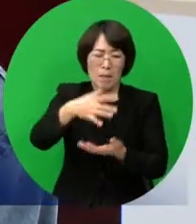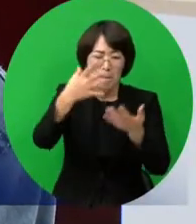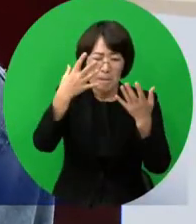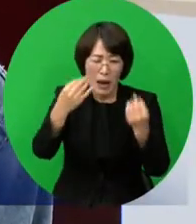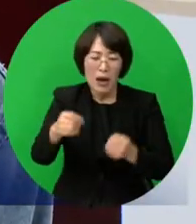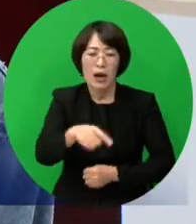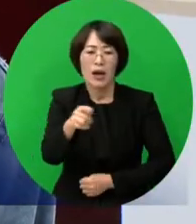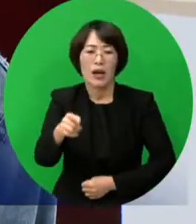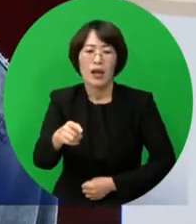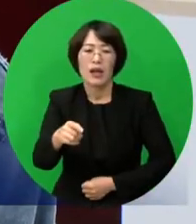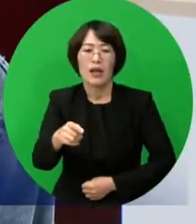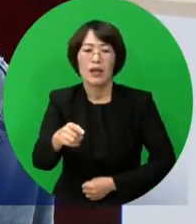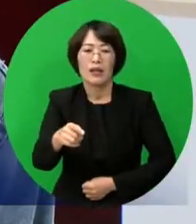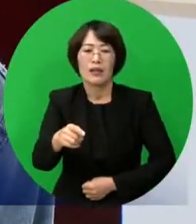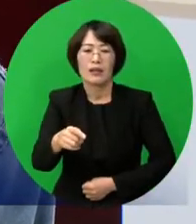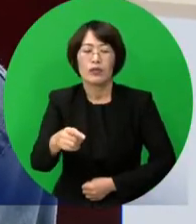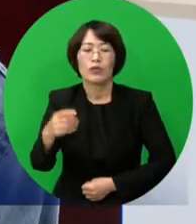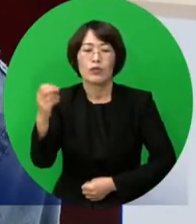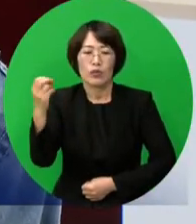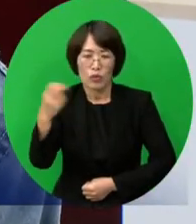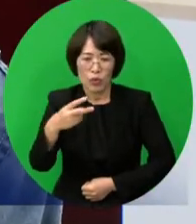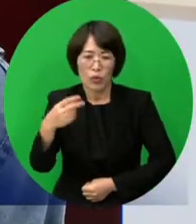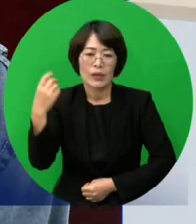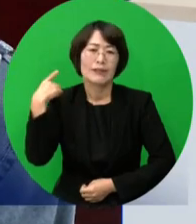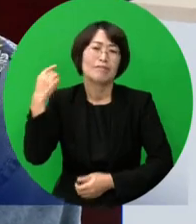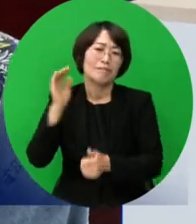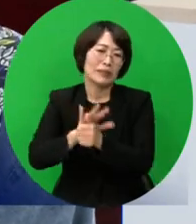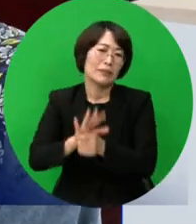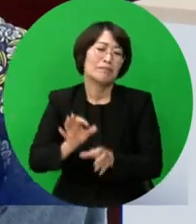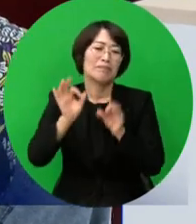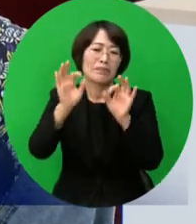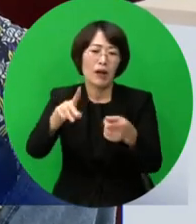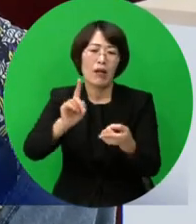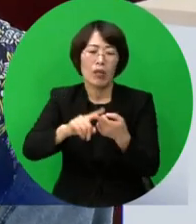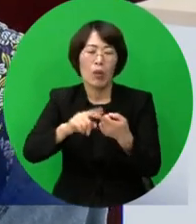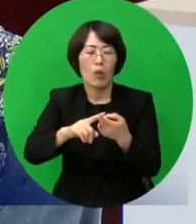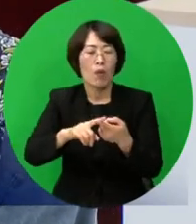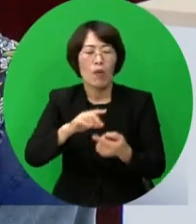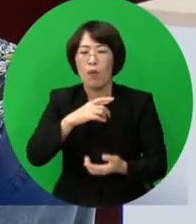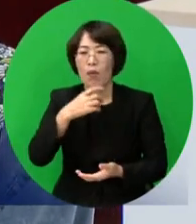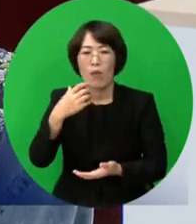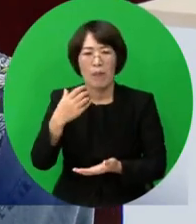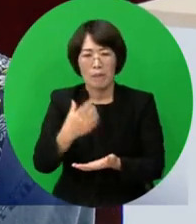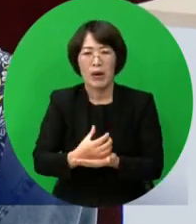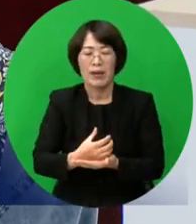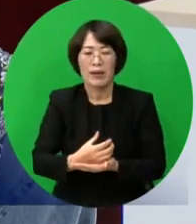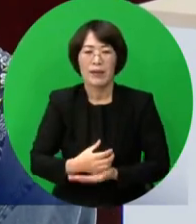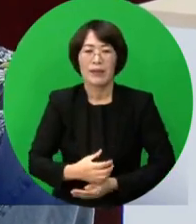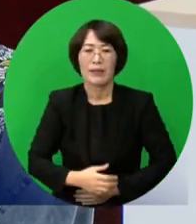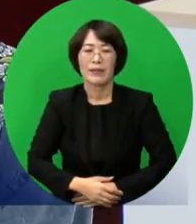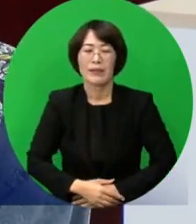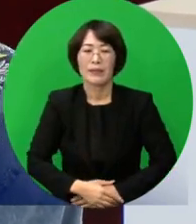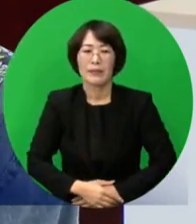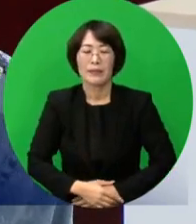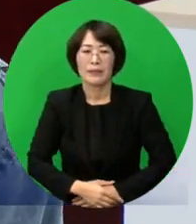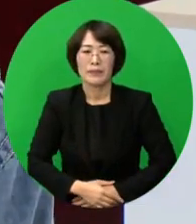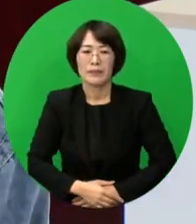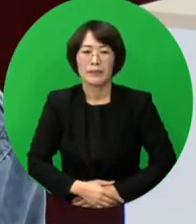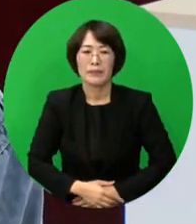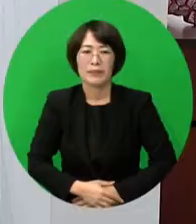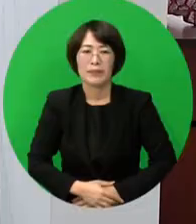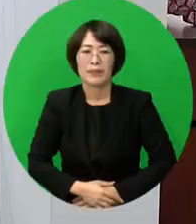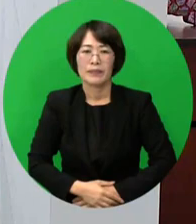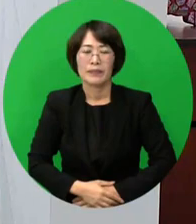컬렉션을 하실 수 있다는 데 대해서 또 그리고 그것을 기증하셨다는 데 대해서 더 큰 감명을